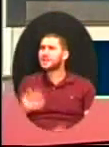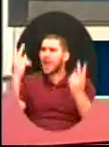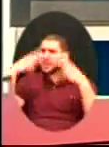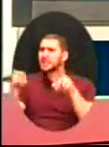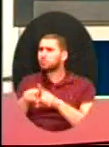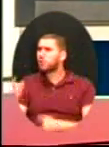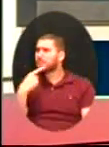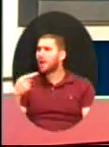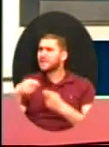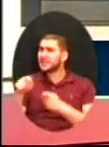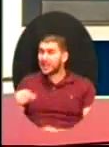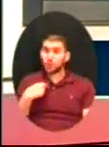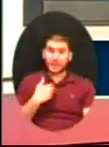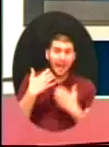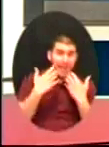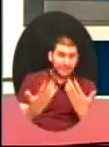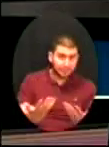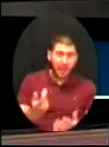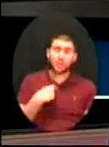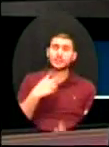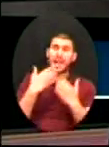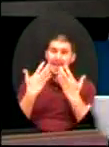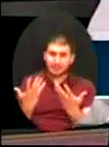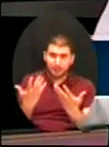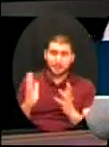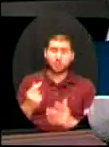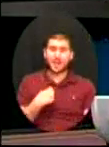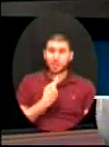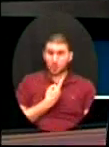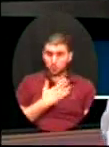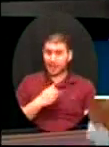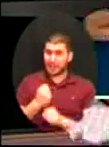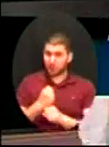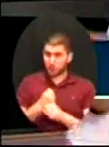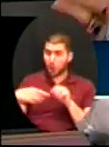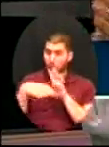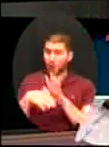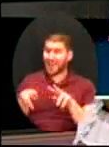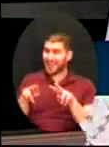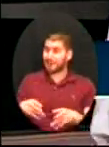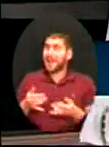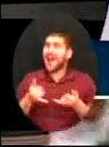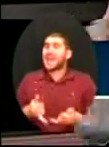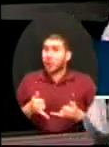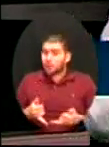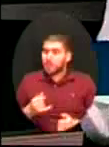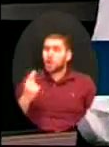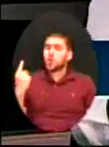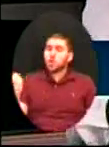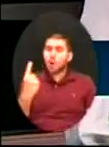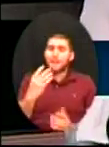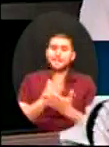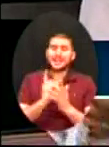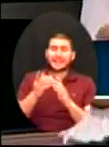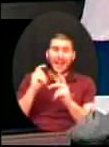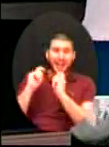מה שאומר? לא, לא, אז הנה אני רוצה להסביר. אני רוצה להסביר. מה שאני רוצה לעשות זה שאת החוק הקיים היום, שבו כל מכינה צריכה להגיש